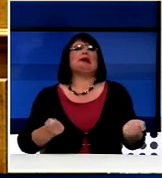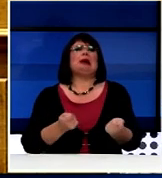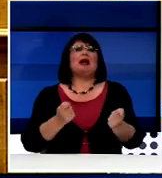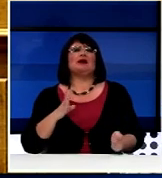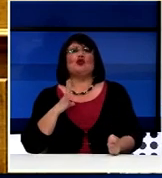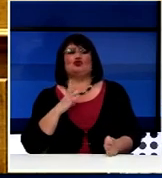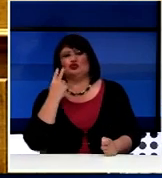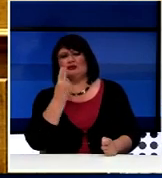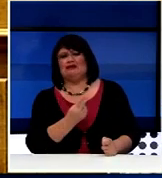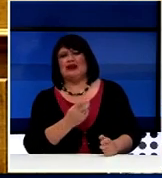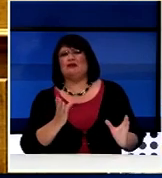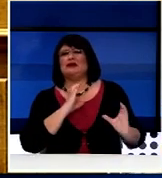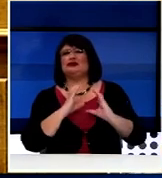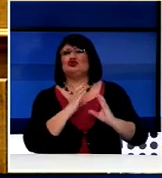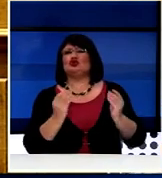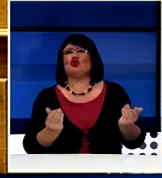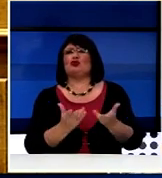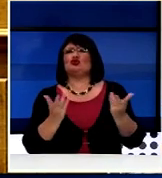Ήταν αποφάσεις για την επικοινωνία.